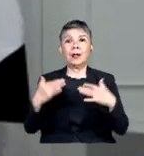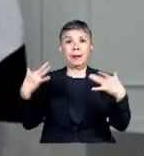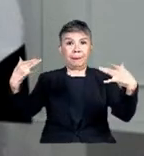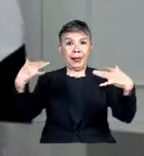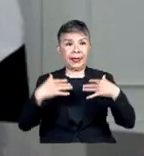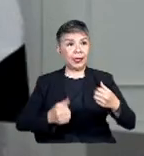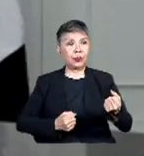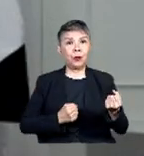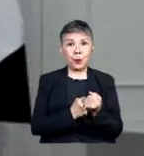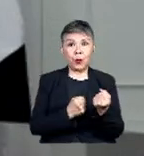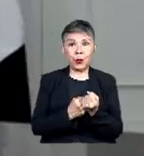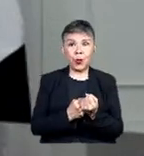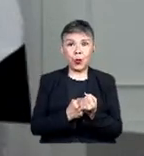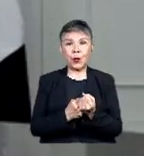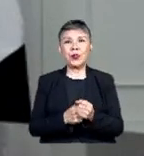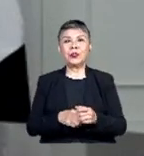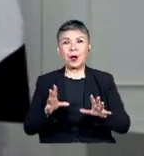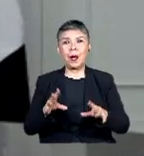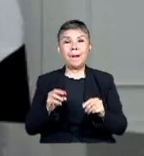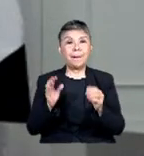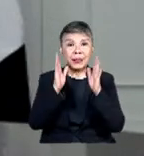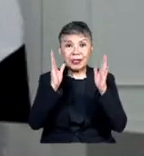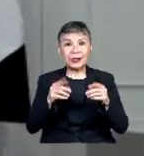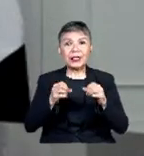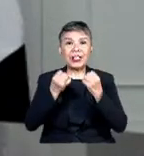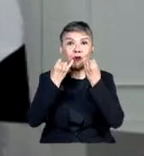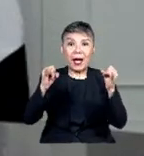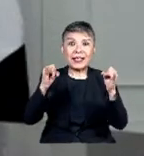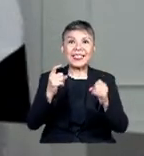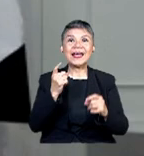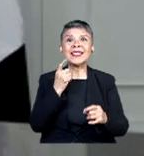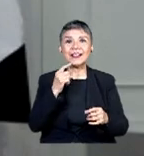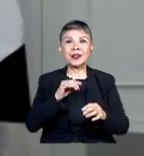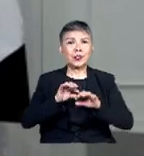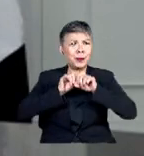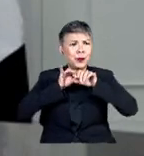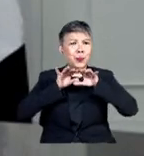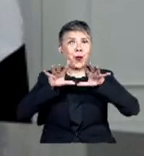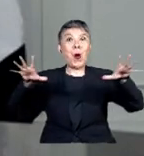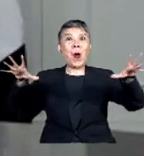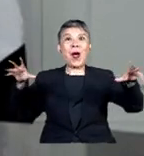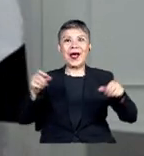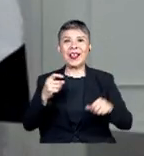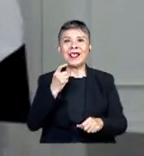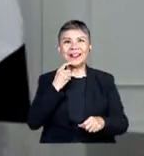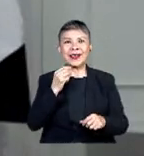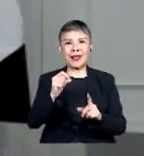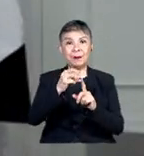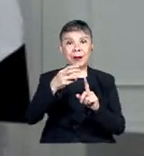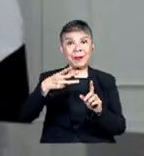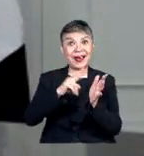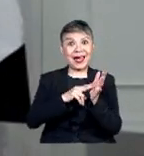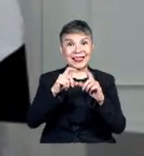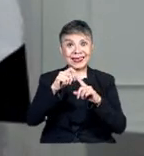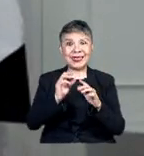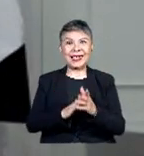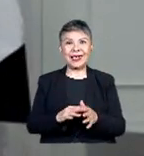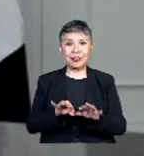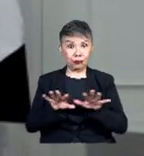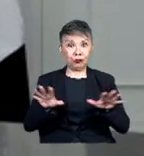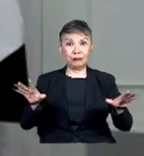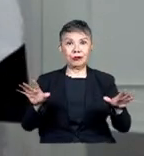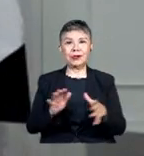dukungannya, mohon perkenannya untuk menginformasikan seluas-luasnya kepada berbagai